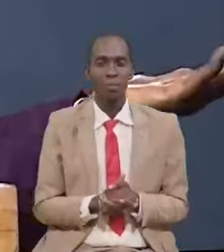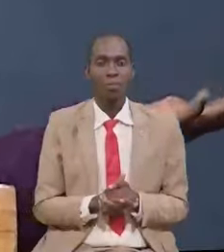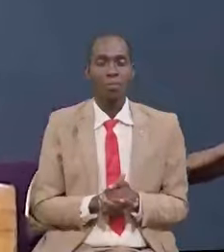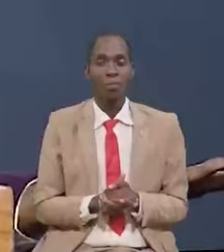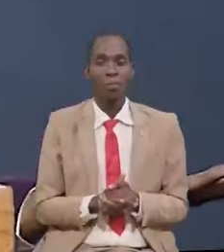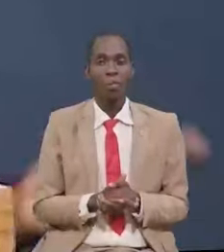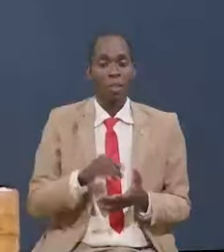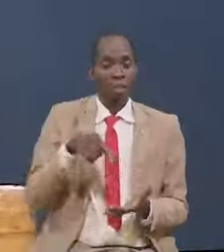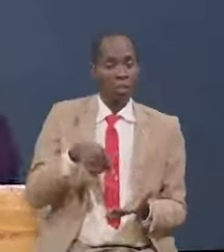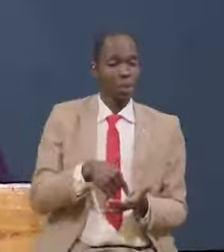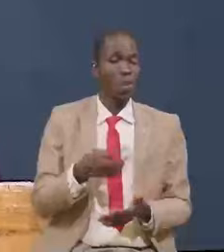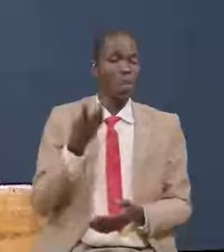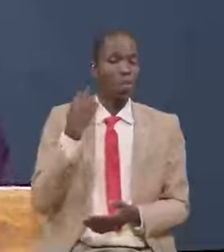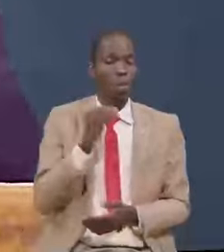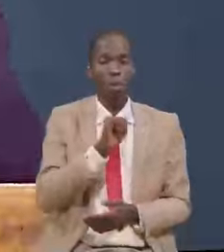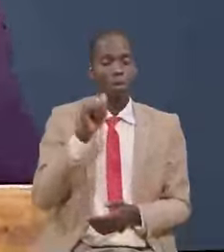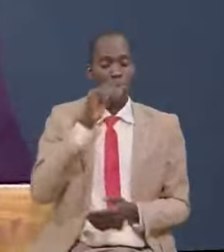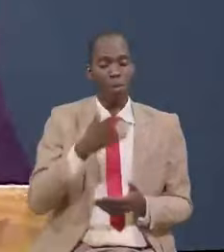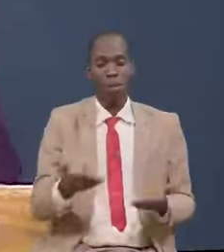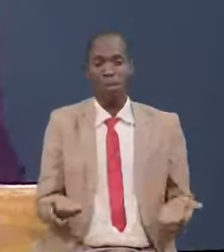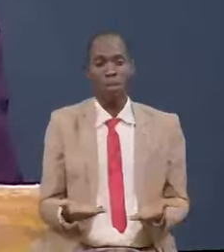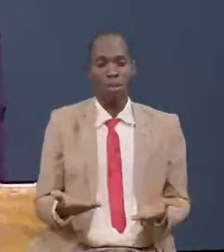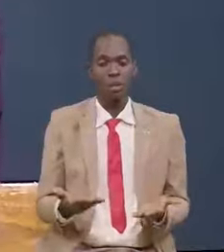c'était une femme.